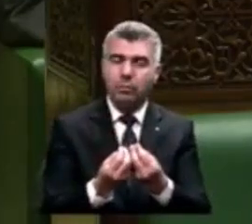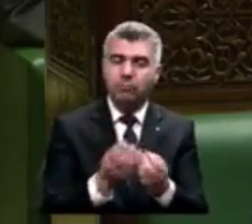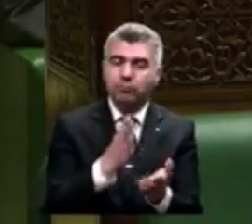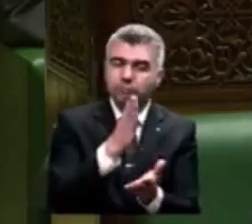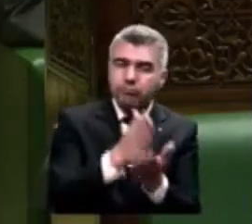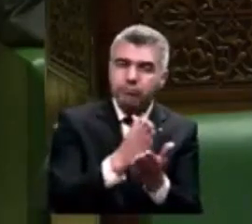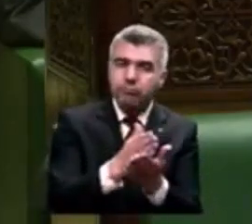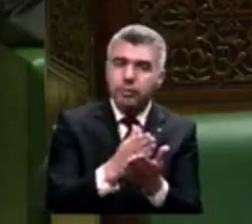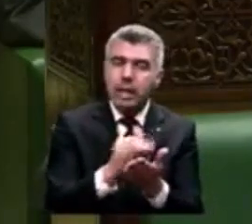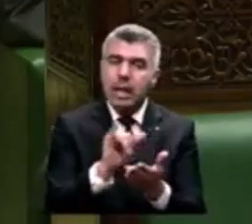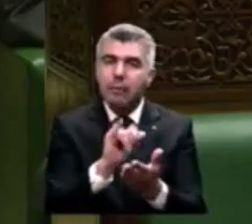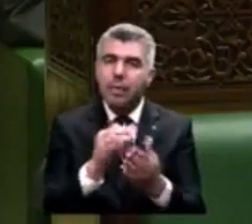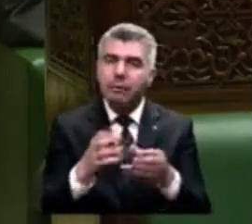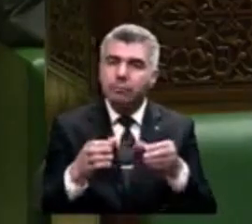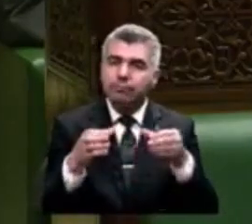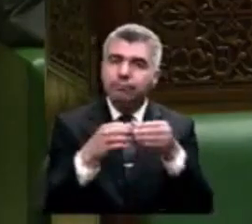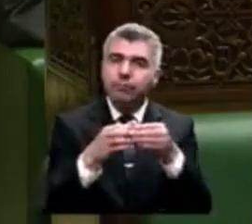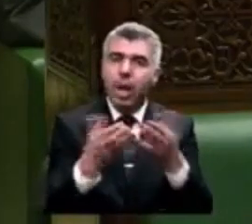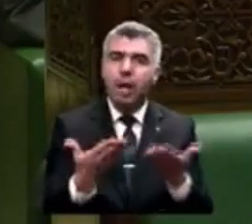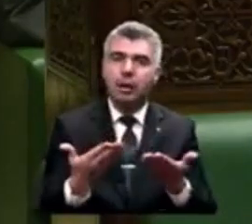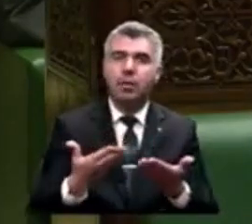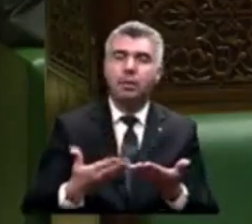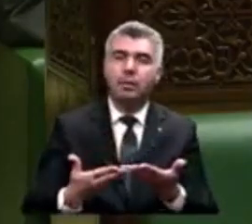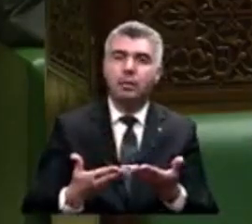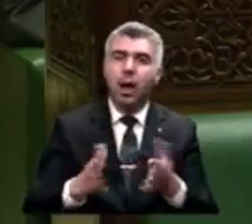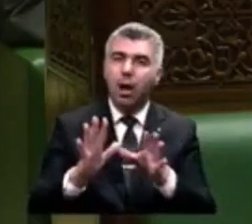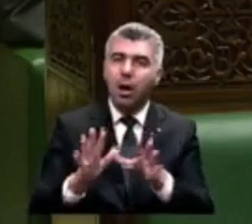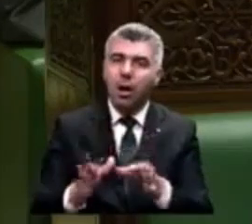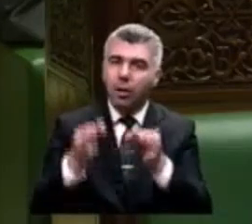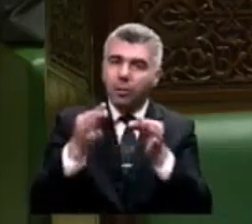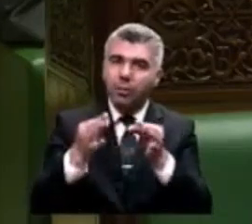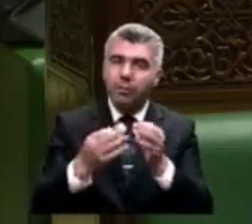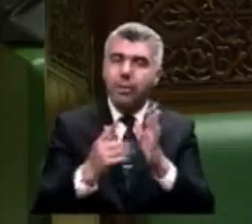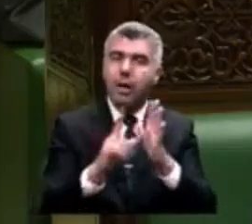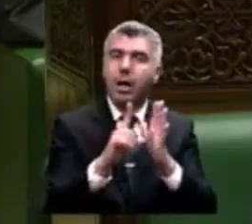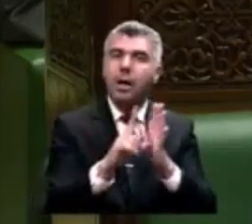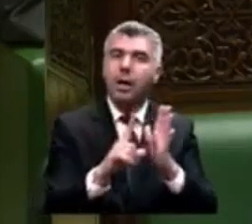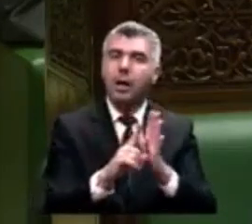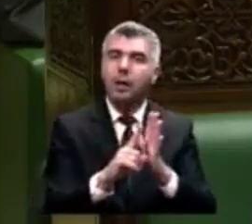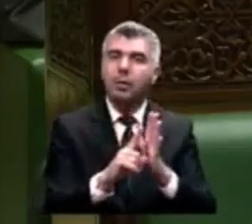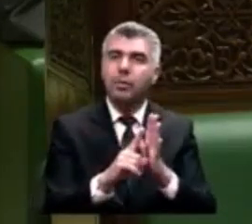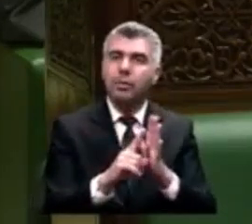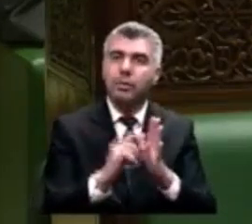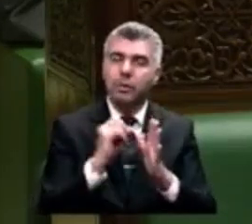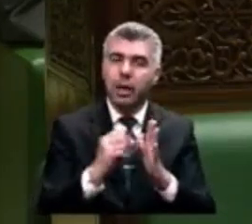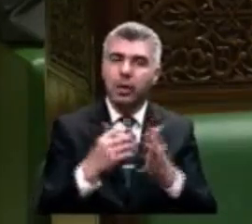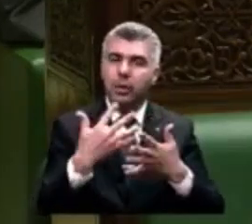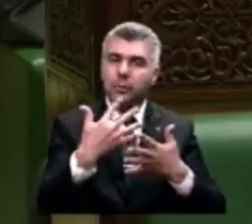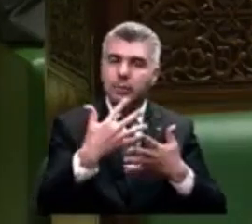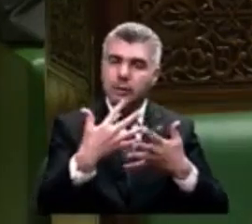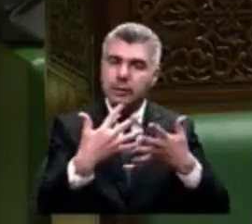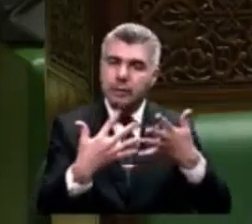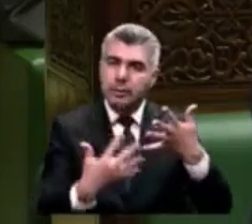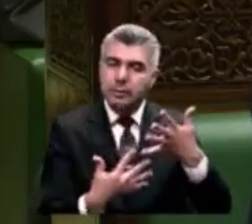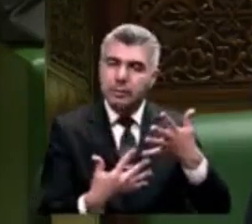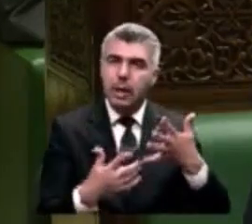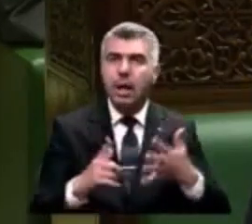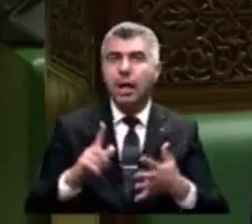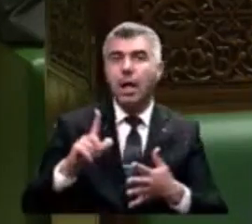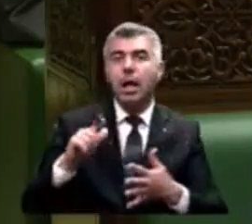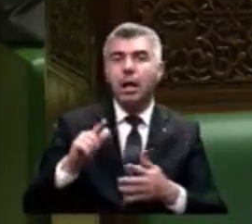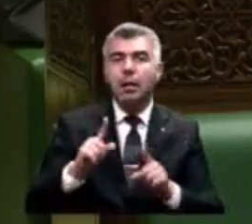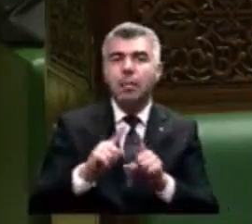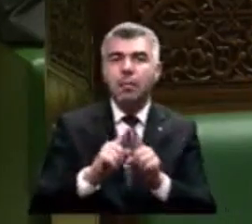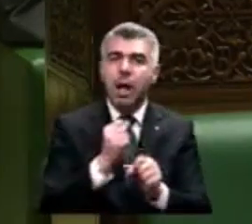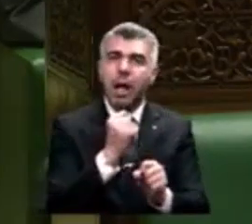الضرب ديال المنهجيه التشاركيه في اخراج النظام الاساسي والتفاصيل ديالو فيه ضرب ديال